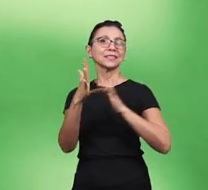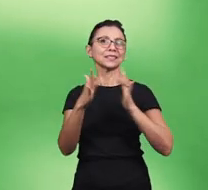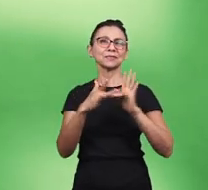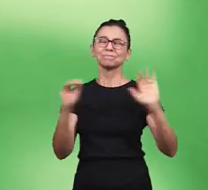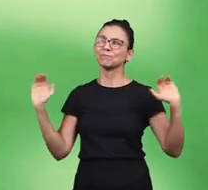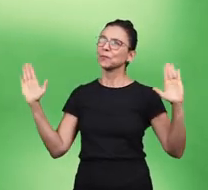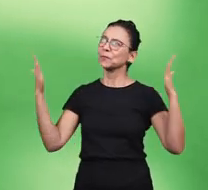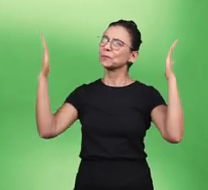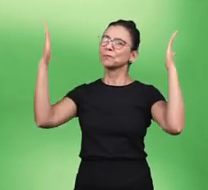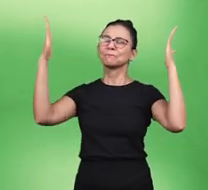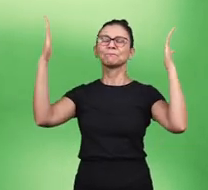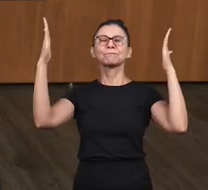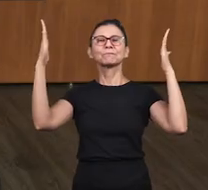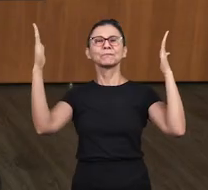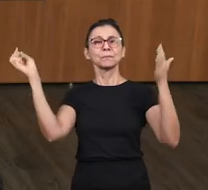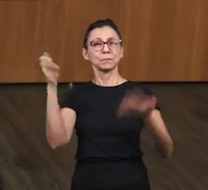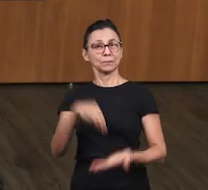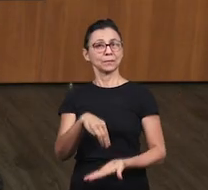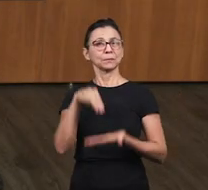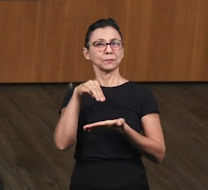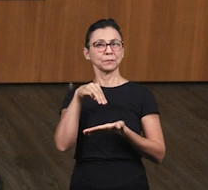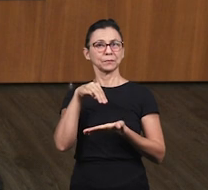Vive le roi Jésus.